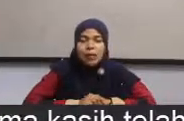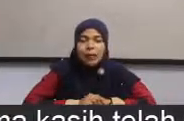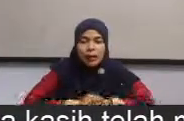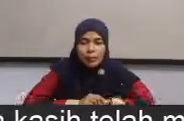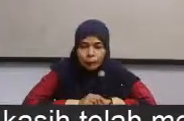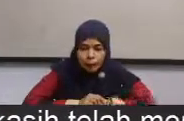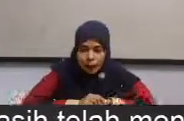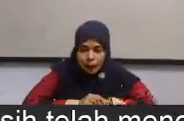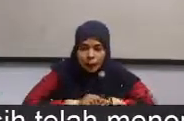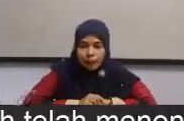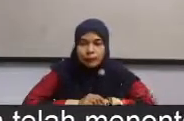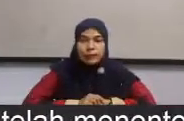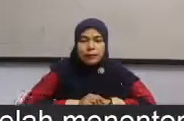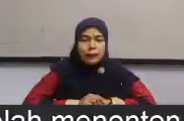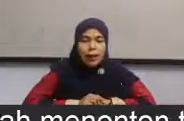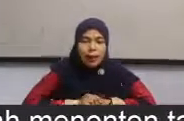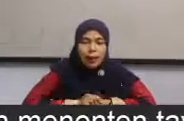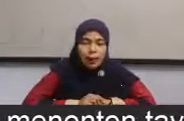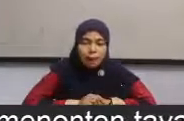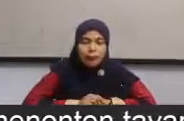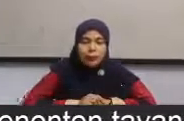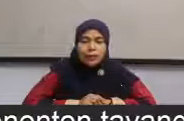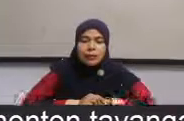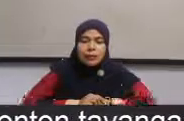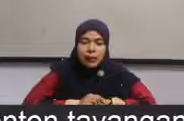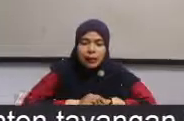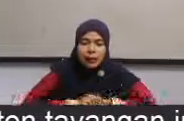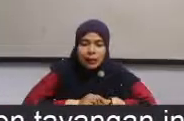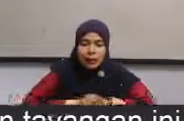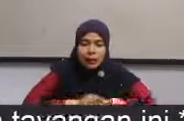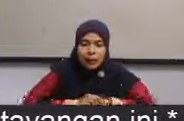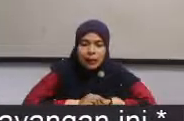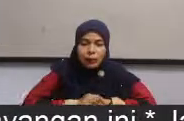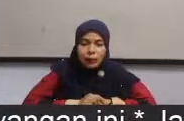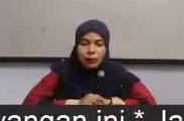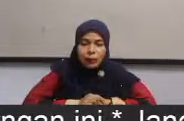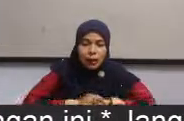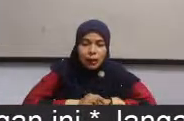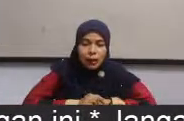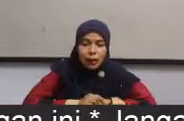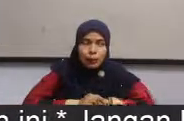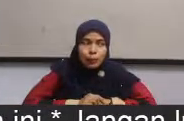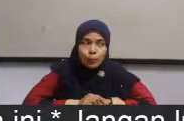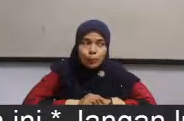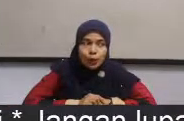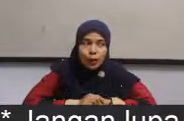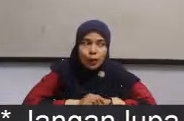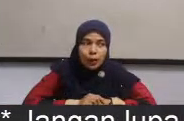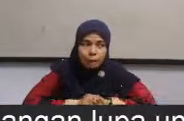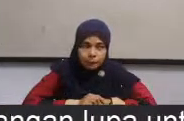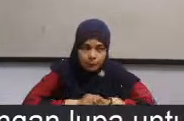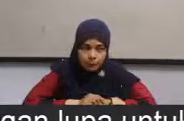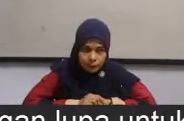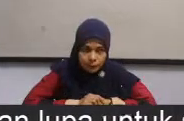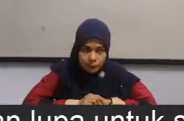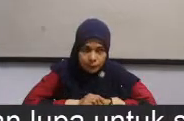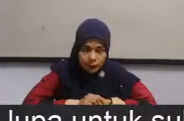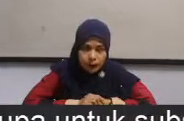jangan lupa 3 m Jika kalian keluar rumah harus menggunakan